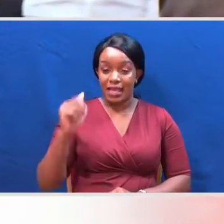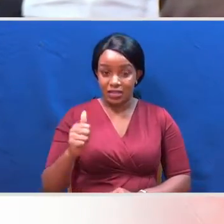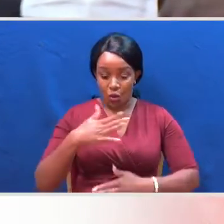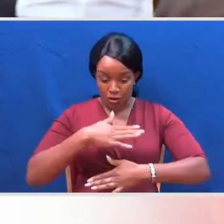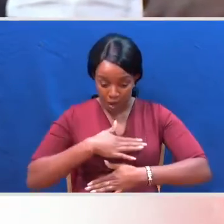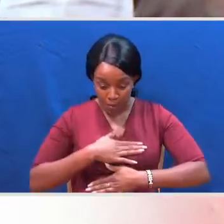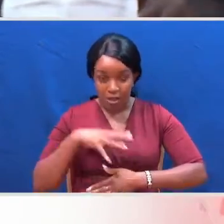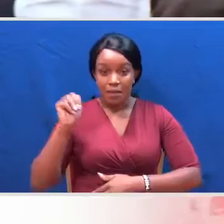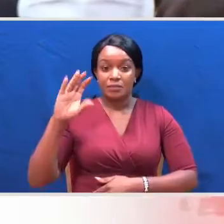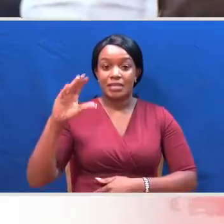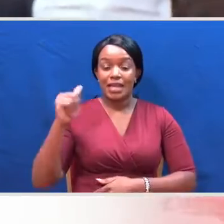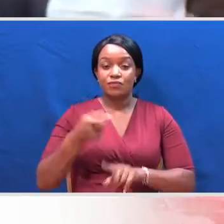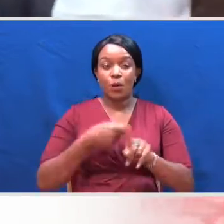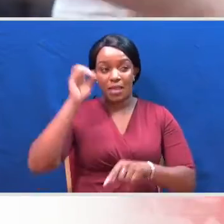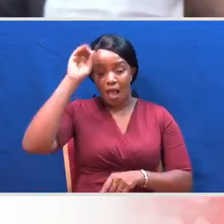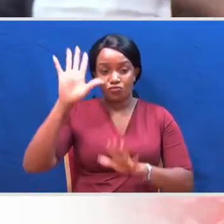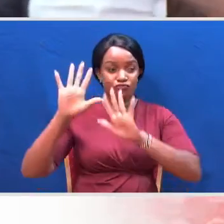Kiambu, tuwapigie makofi.